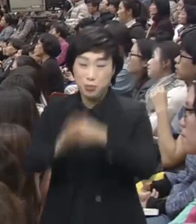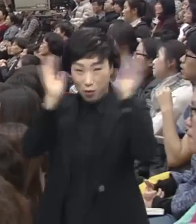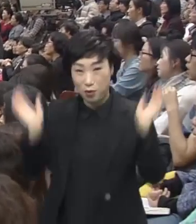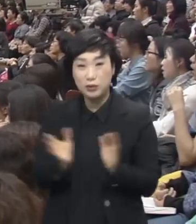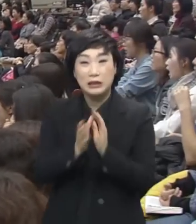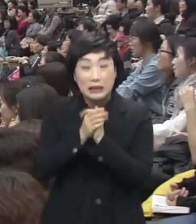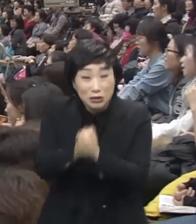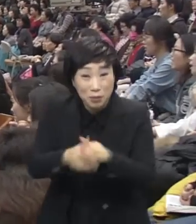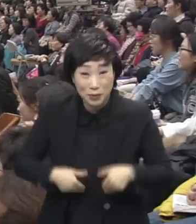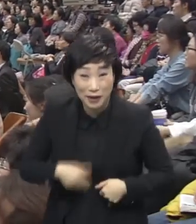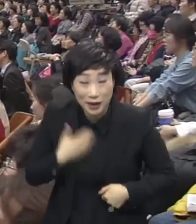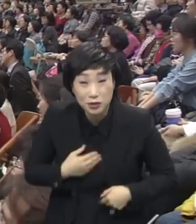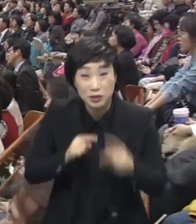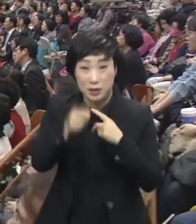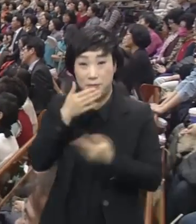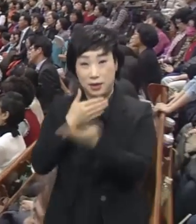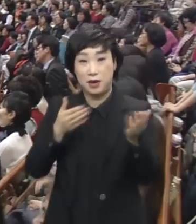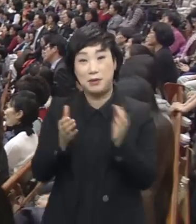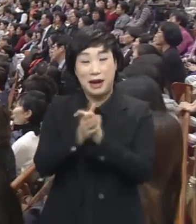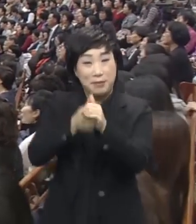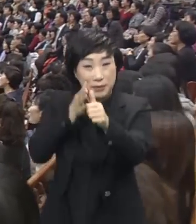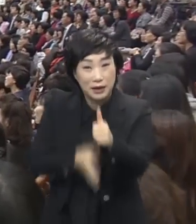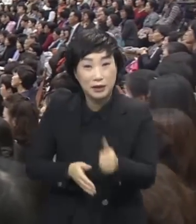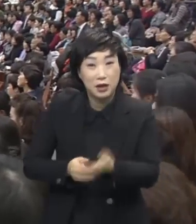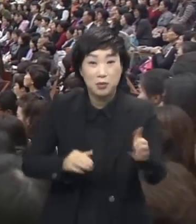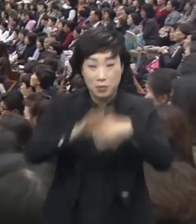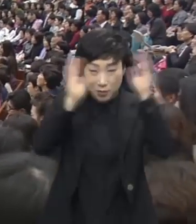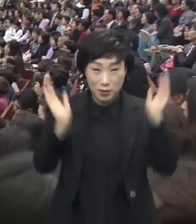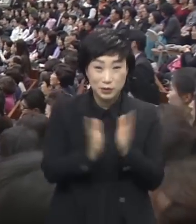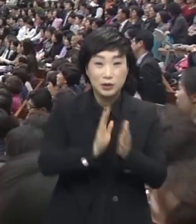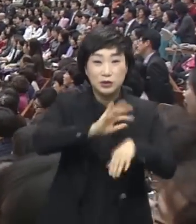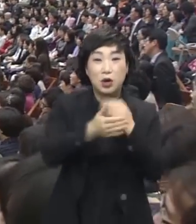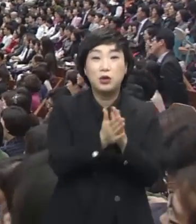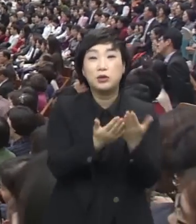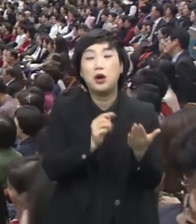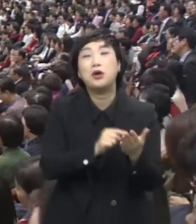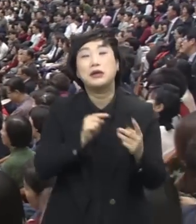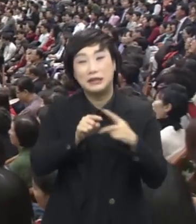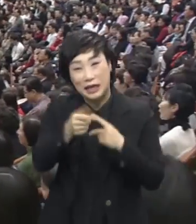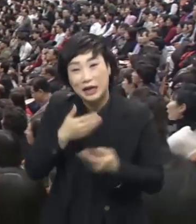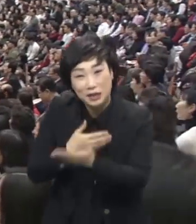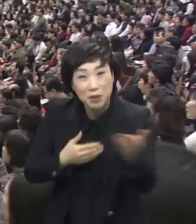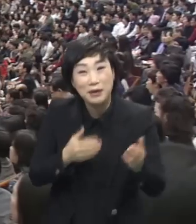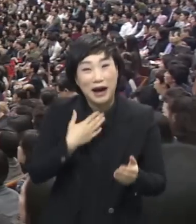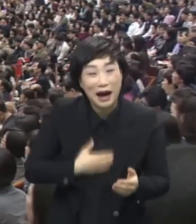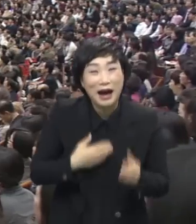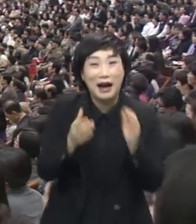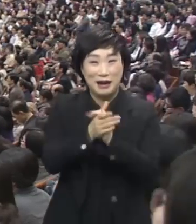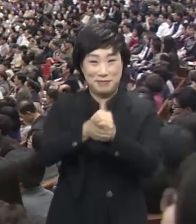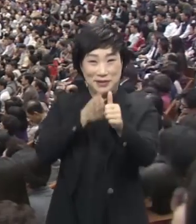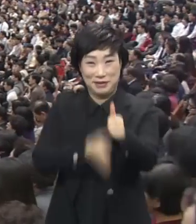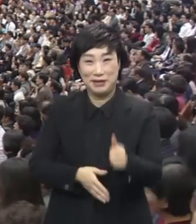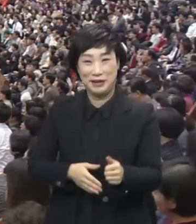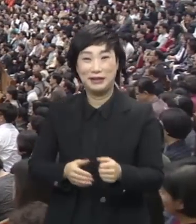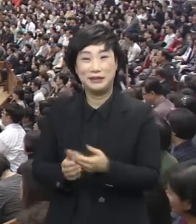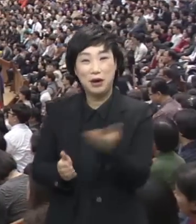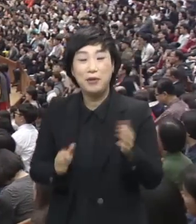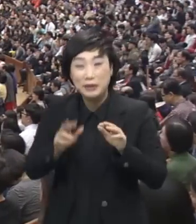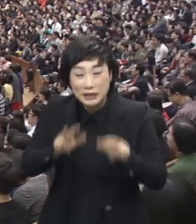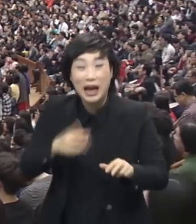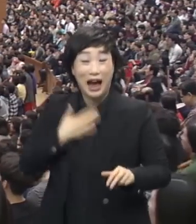이해되시면 아멘합시다. 아멘. 우리 모두 성경을 이해하시는 분 아멘합시다. 아멘. 알고 있는 분 아멘합시다. 아멘.